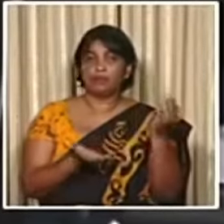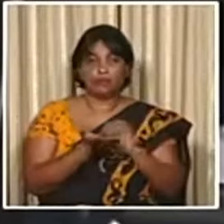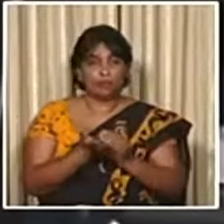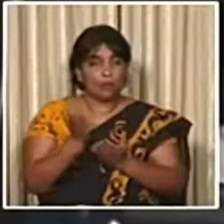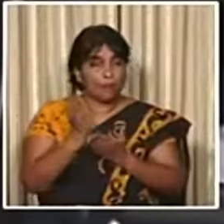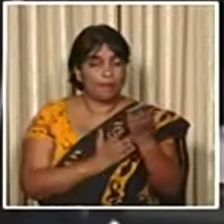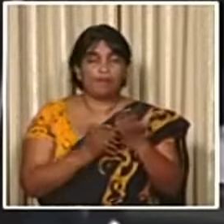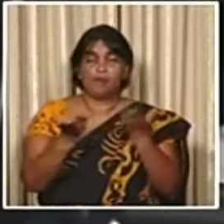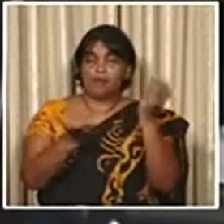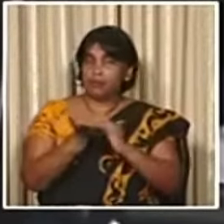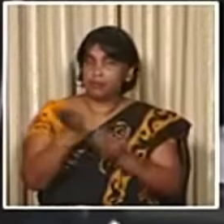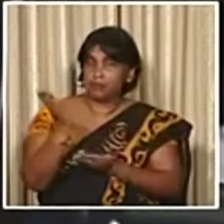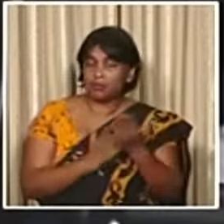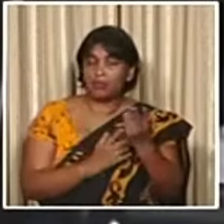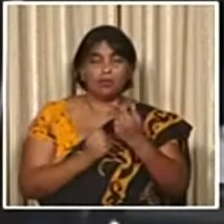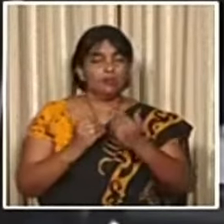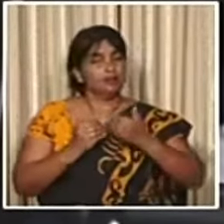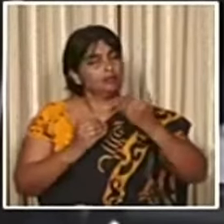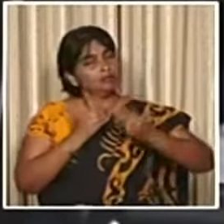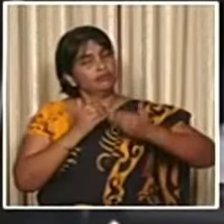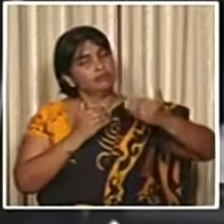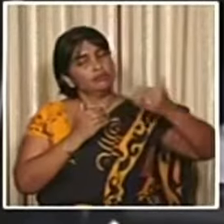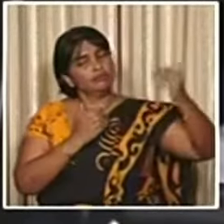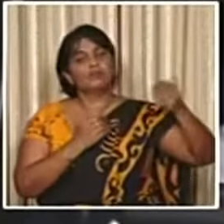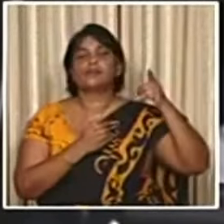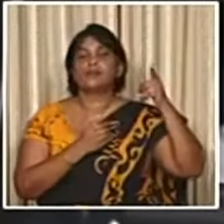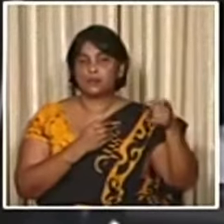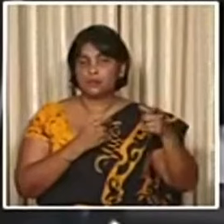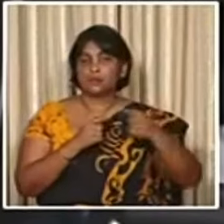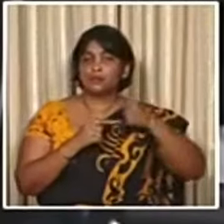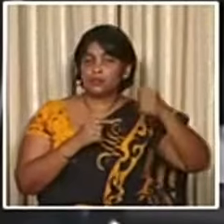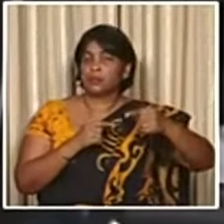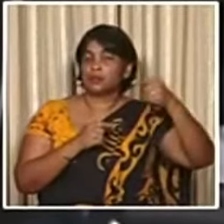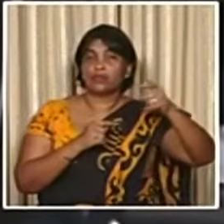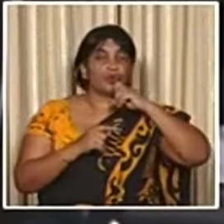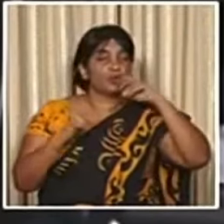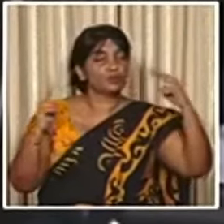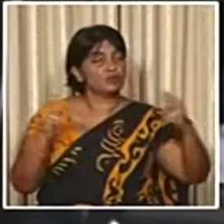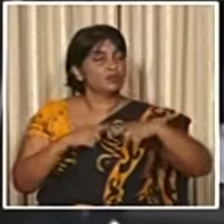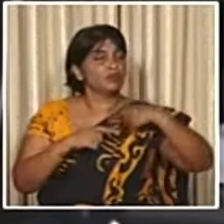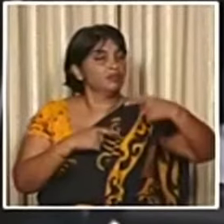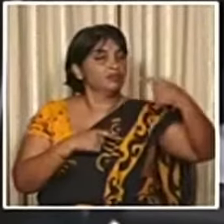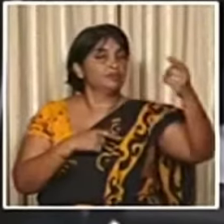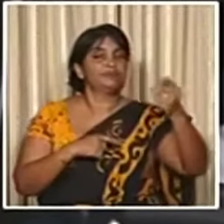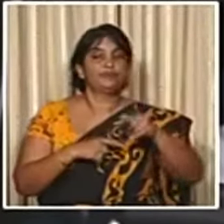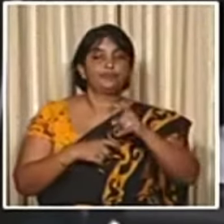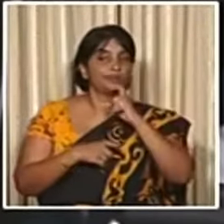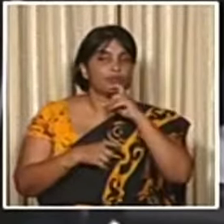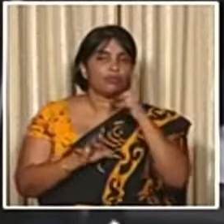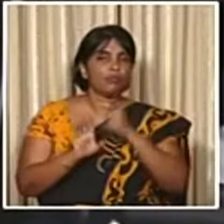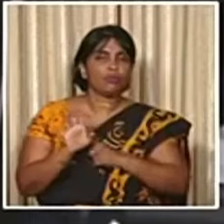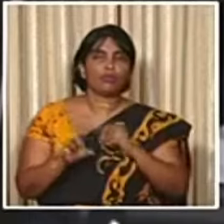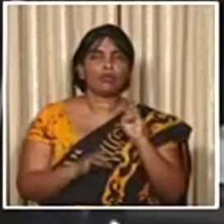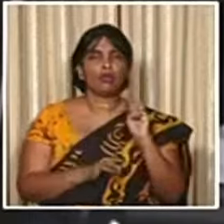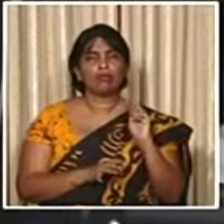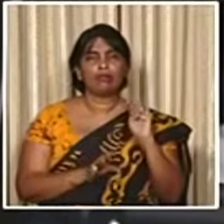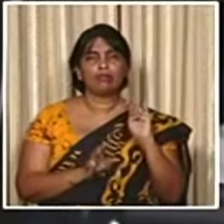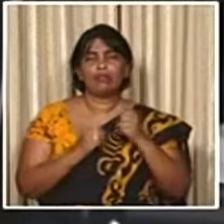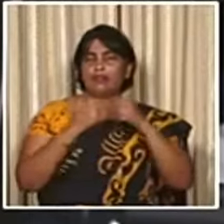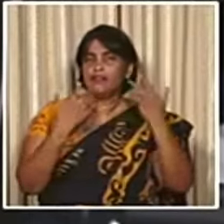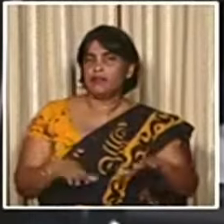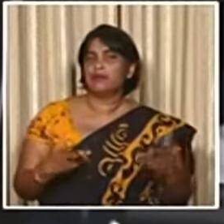දෙකක් එක නඩුවේ දීර්ඝ ක්‍රියාවලියක්. ඒක සිවිල් මහාධිකරණයට ගිහින් එතනින් ආපෝ ශ්‍රේෂ්ඨාධිකරණයටත් යනවා. ඉතින් නඩුවක් එහෙම වුණත් අවුරුදු 30-40 කින්වත්